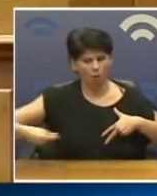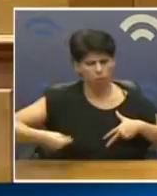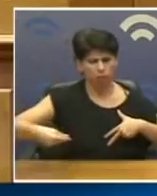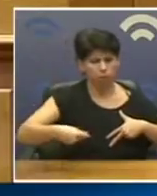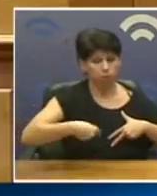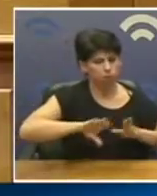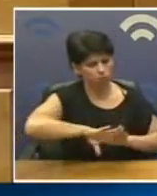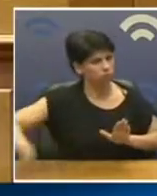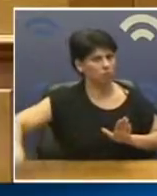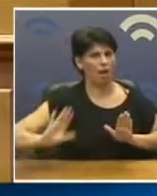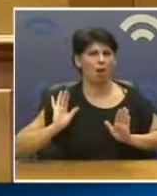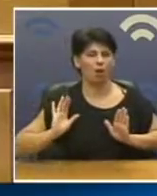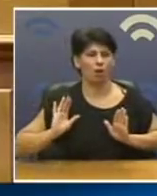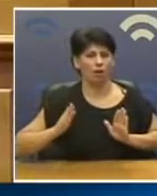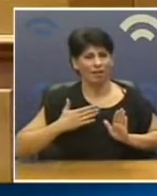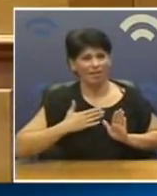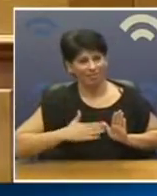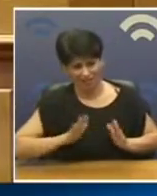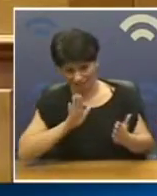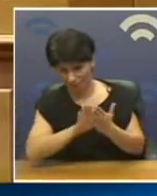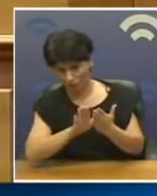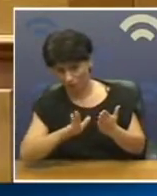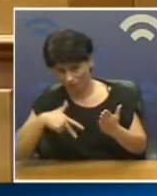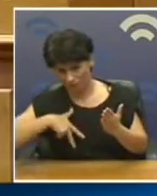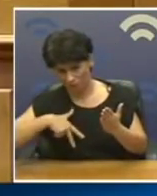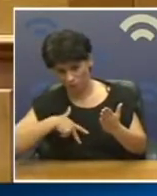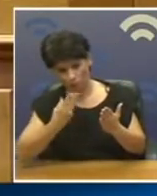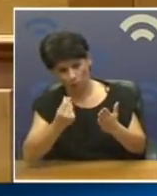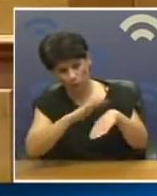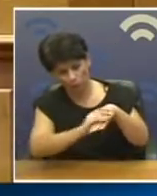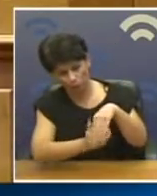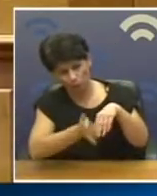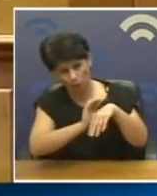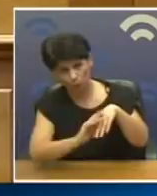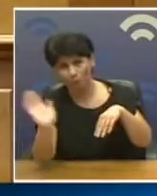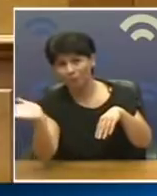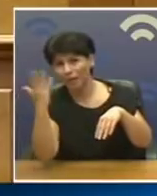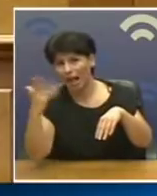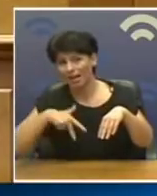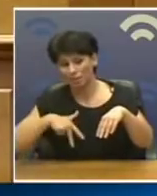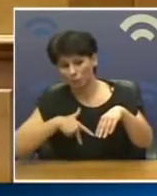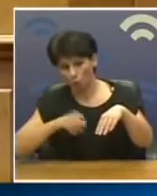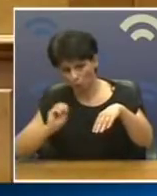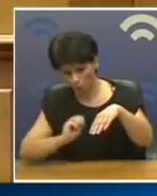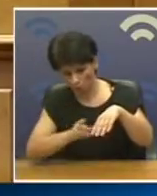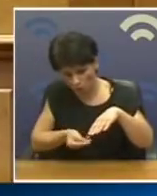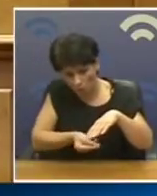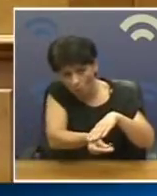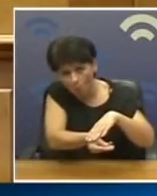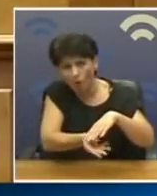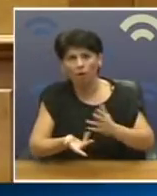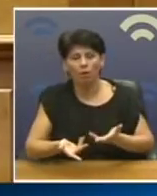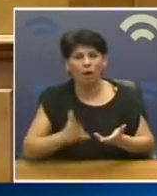Θέλετε να αντιμετωπίζετε με επιείκεια ένας υπουργός που πιθανόν να δωροδοκήθηκε? Και αν ναι, για ποιο